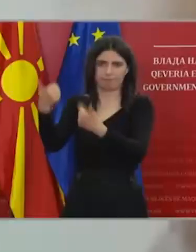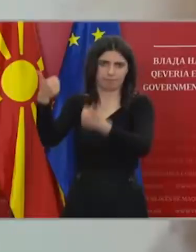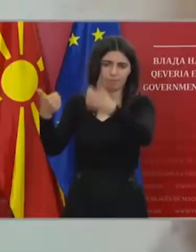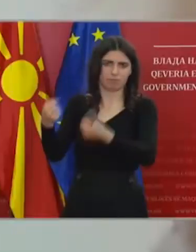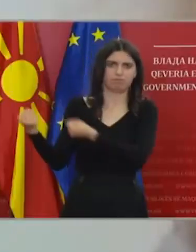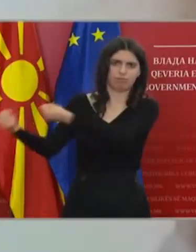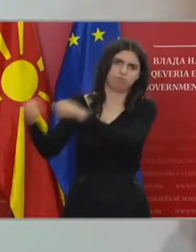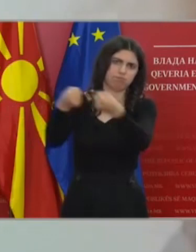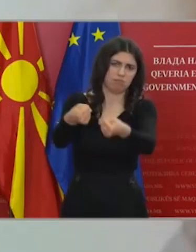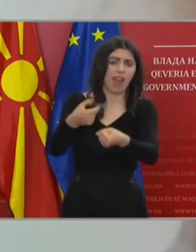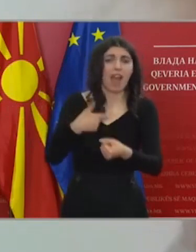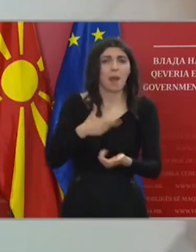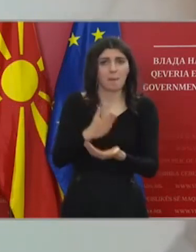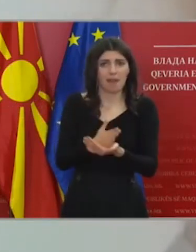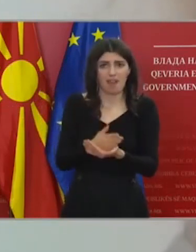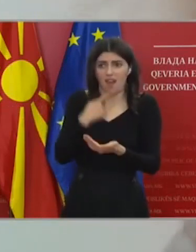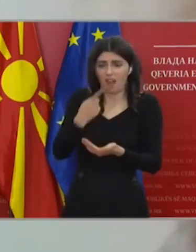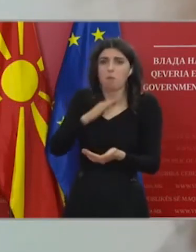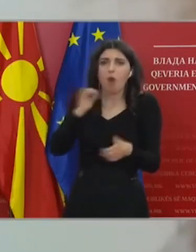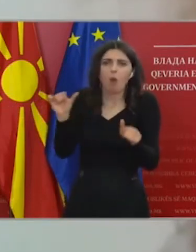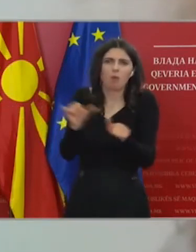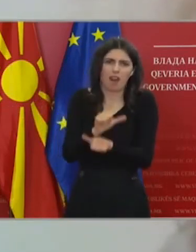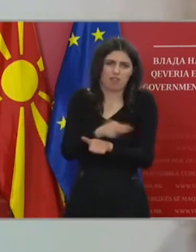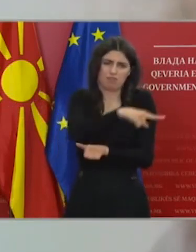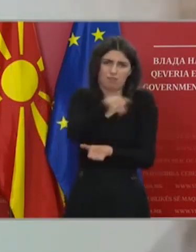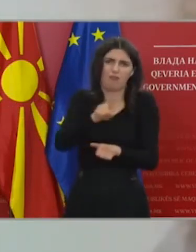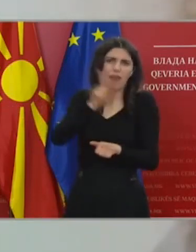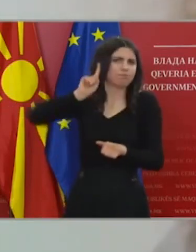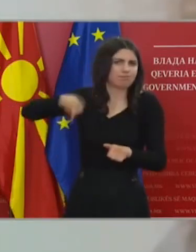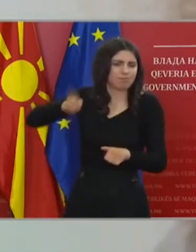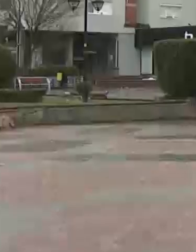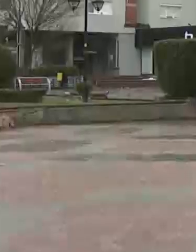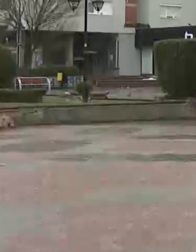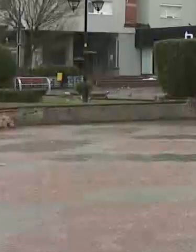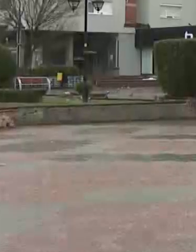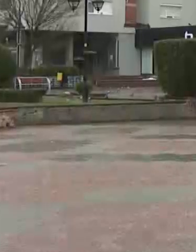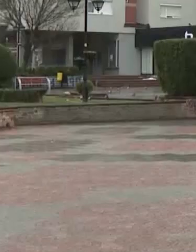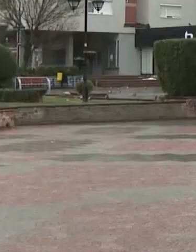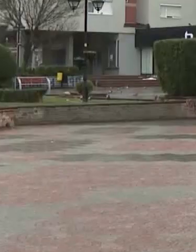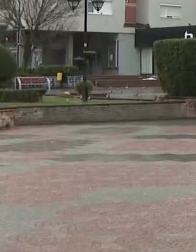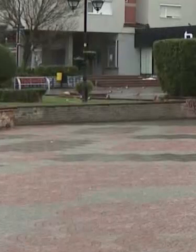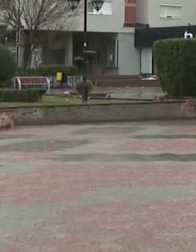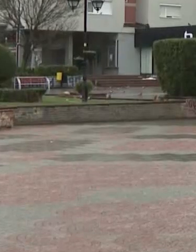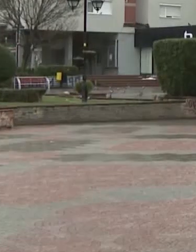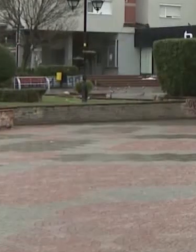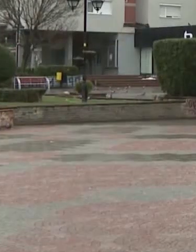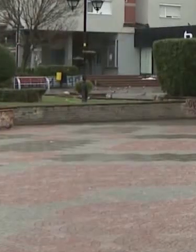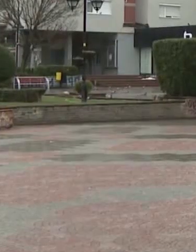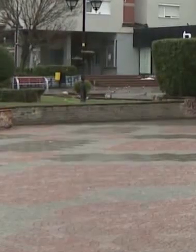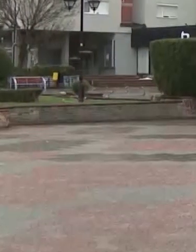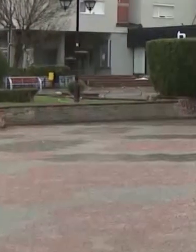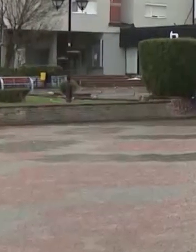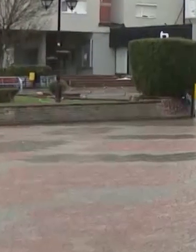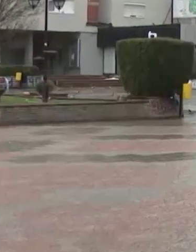се изведе без дозвола на министер. Исто така, недоследноста е и што бристевите се земени во просториите на општина Куманово, со што според